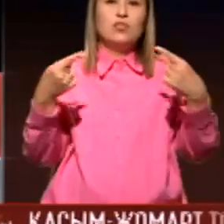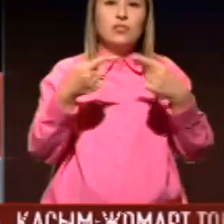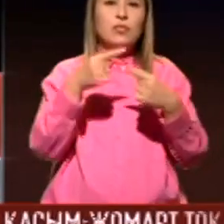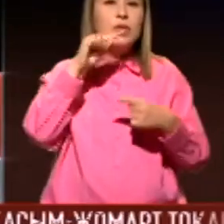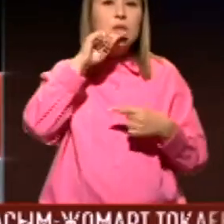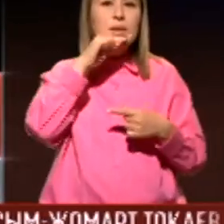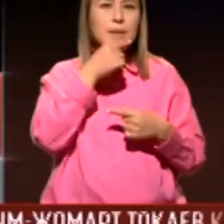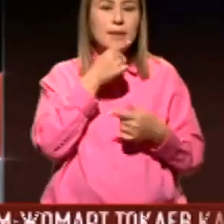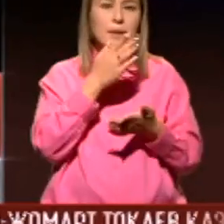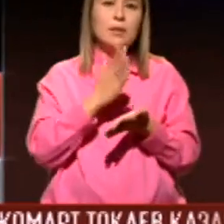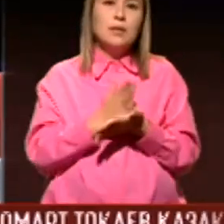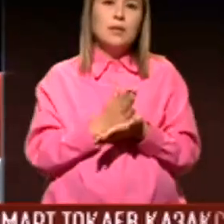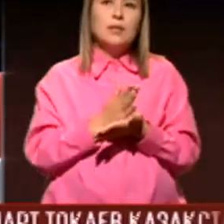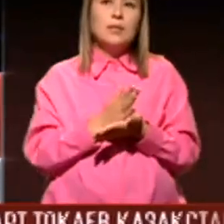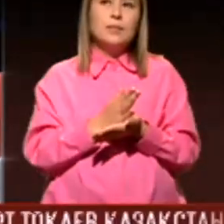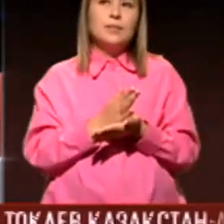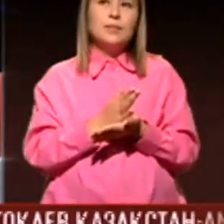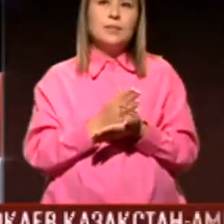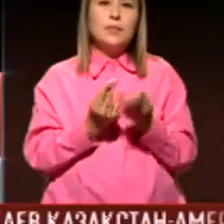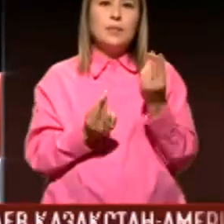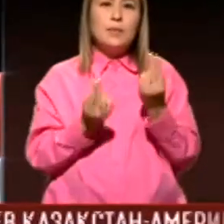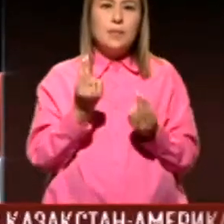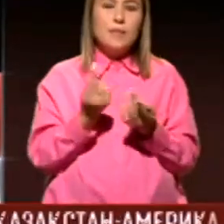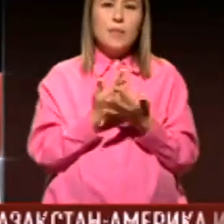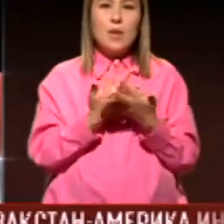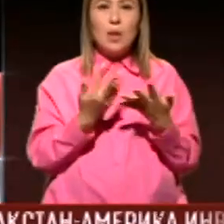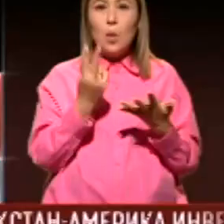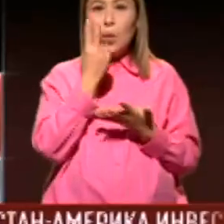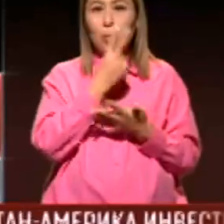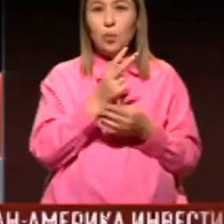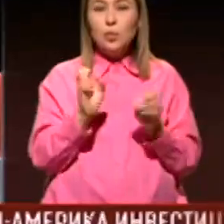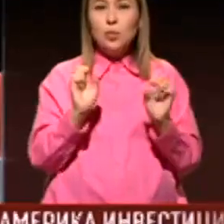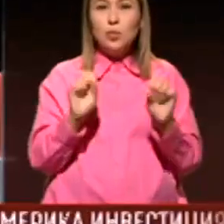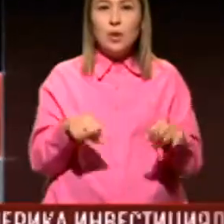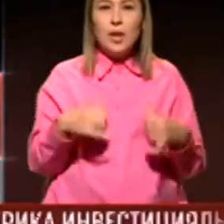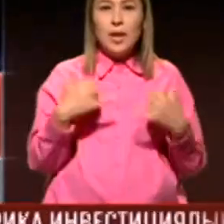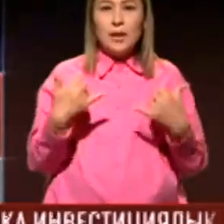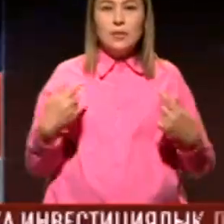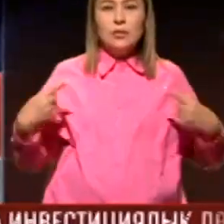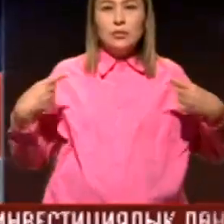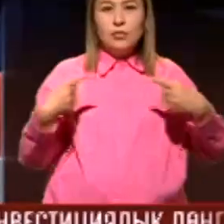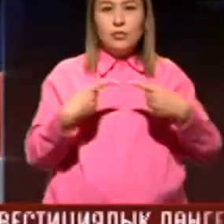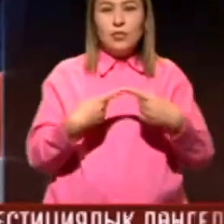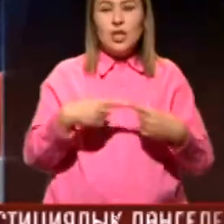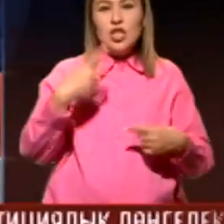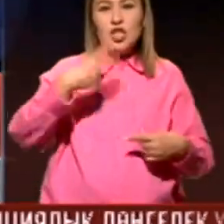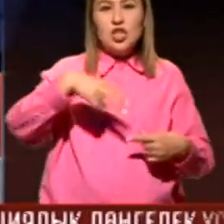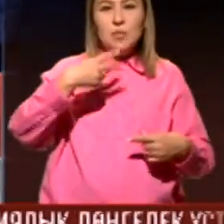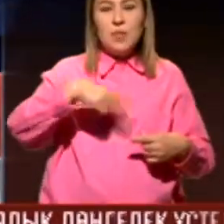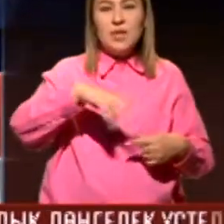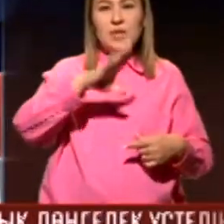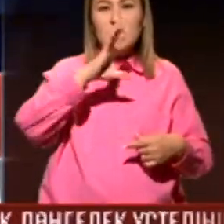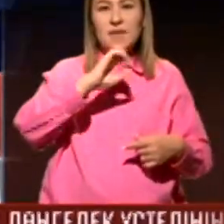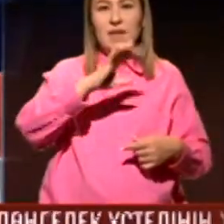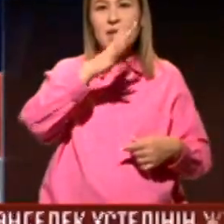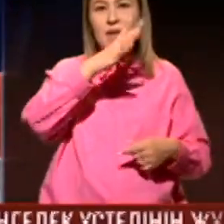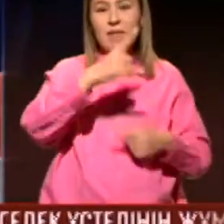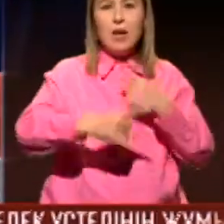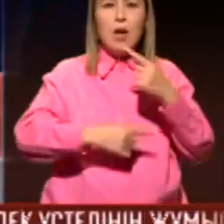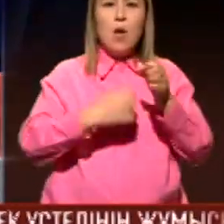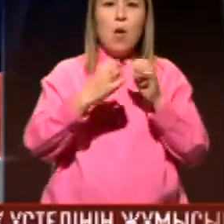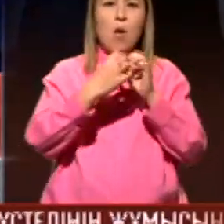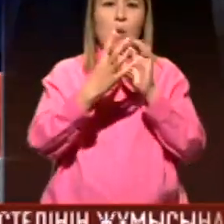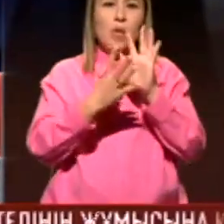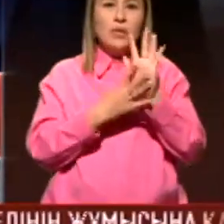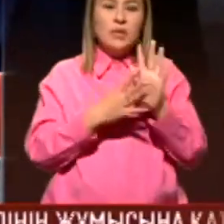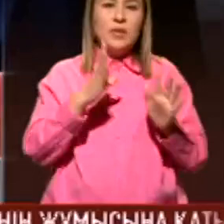экономикалық мүддені, белгілі бір ойындарды басқаны көру керек. Біз қазір шынымен де 20-шы ғасырдан өтіп, баяғы сол 19-шы ғасырға